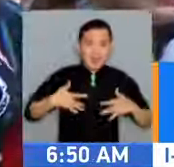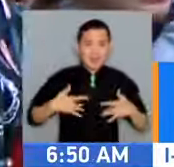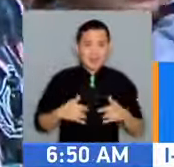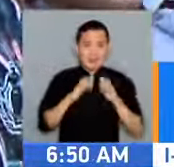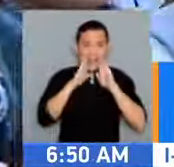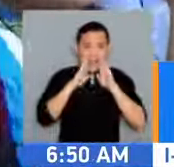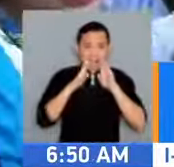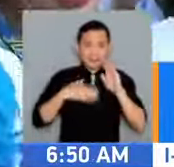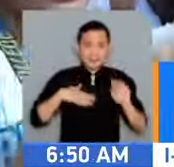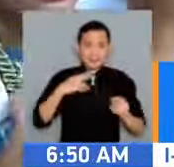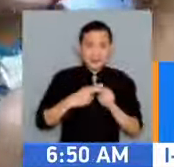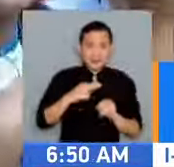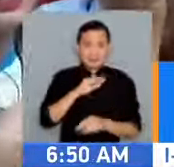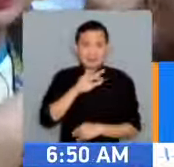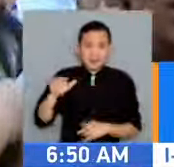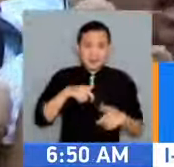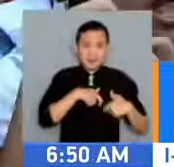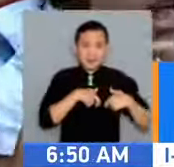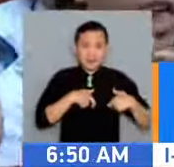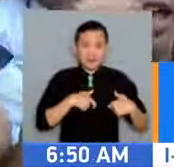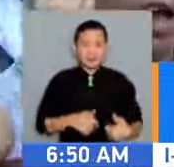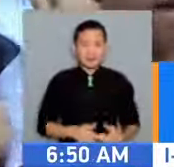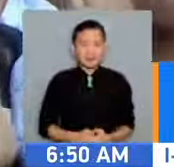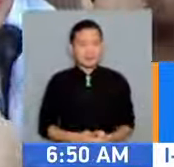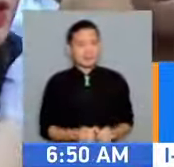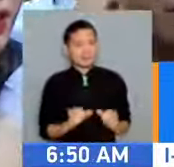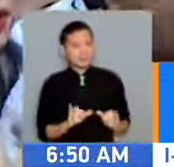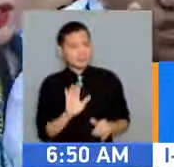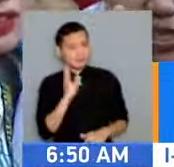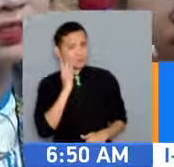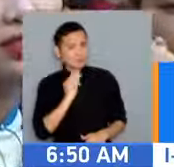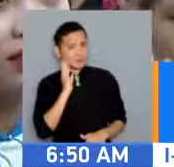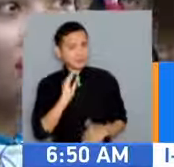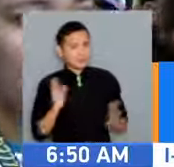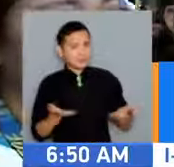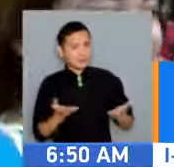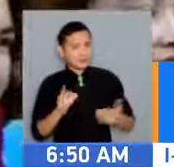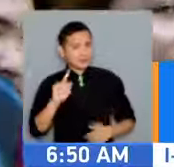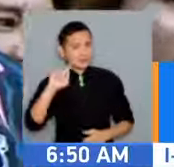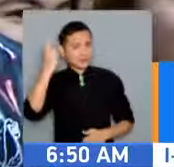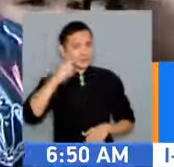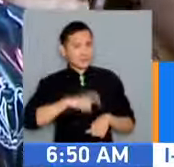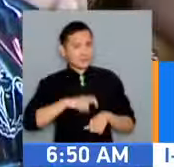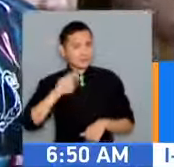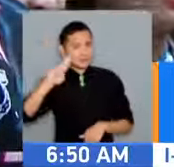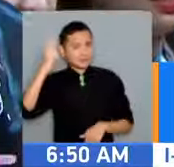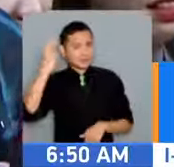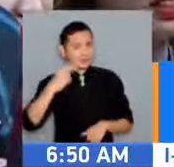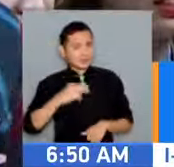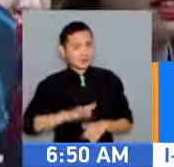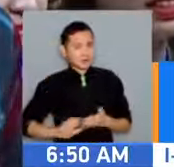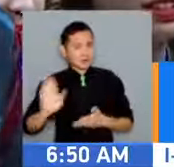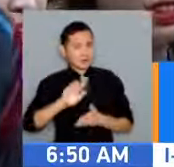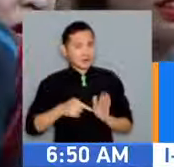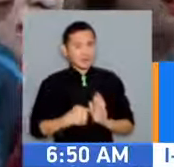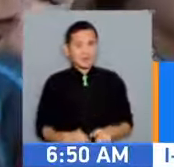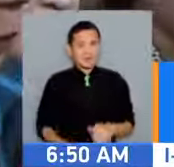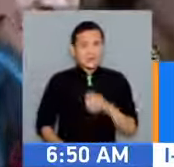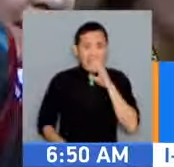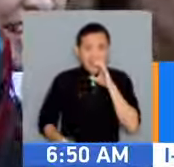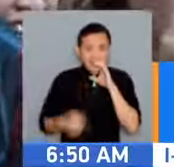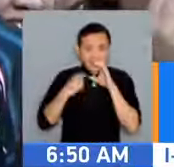prophesize! Kamusta naman ang experience mo dito sa first ever UH Campus Tour? Dapat kasi yung talaga sa ulang hirit,